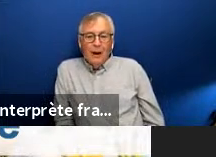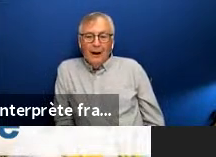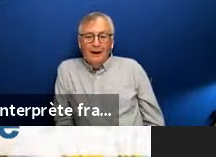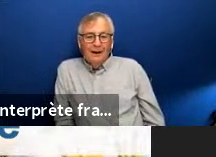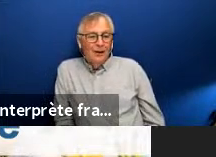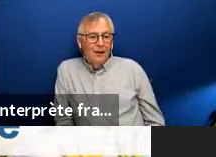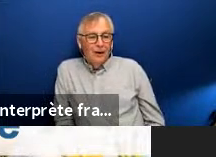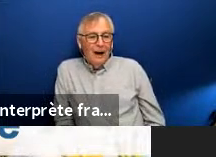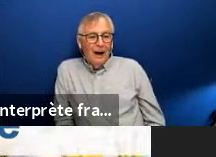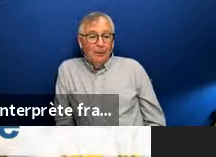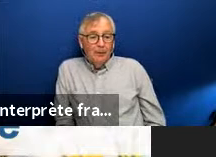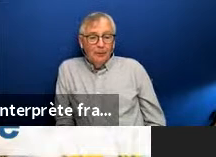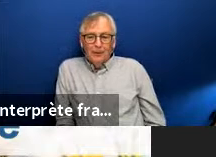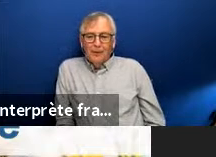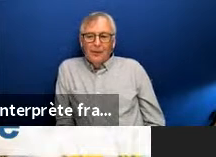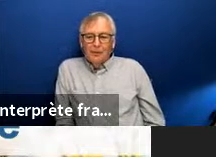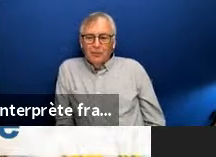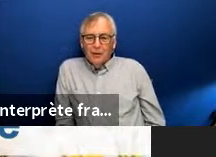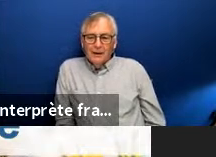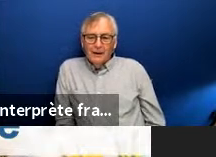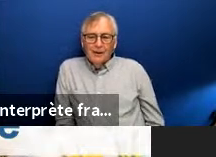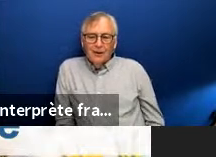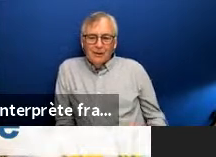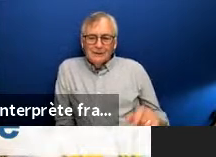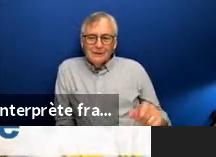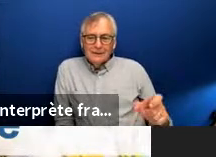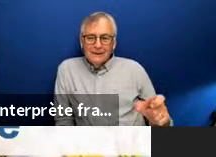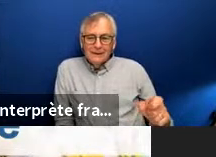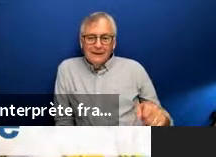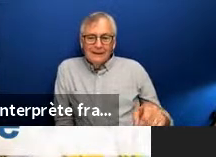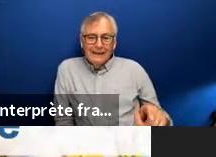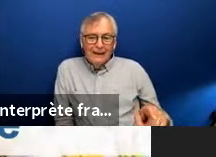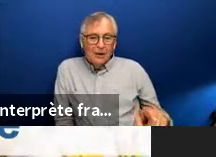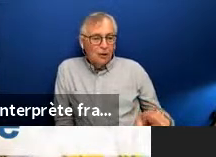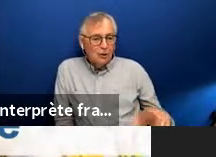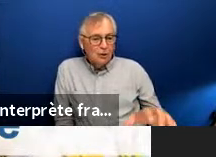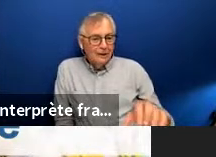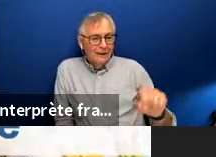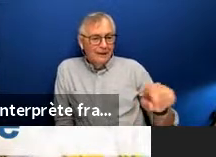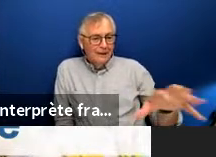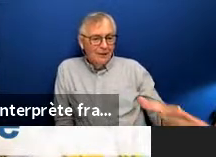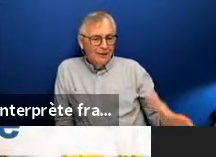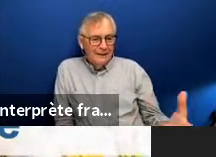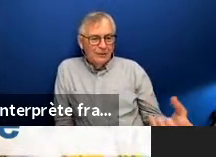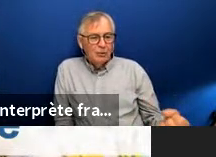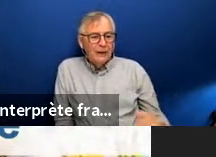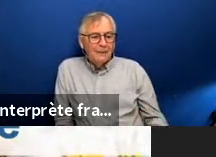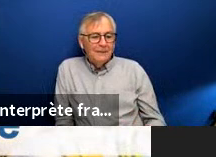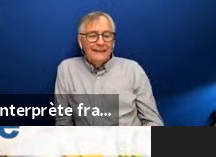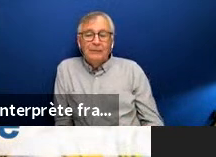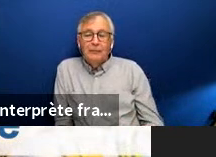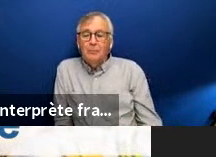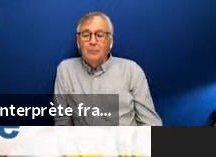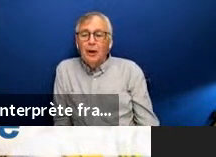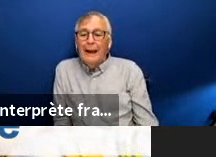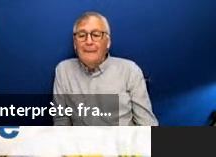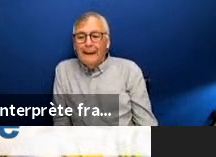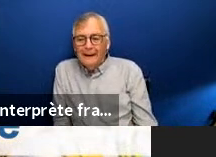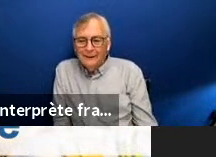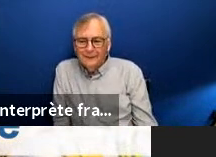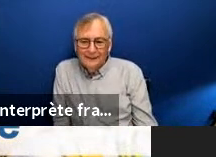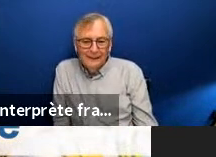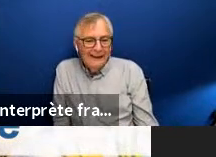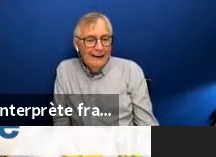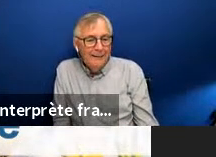on voit en bas, on voit des roches, c'est tout avec des formes de la